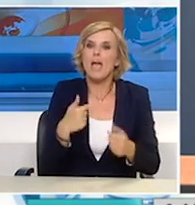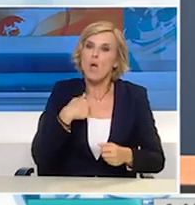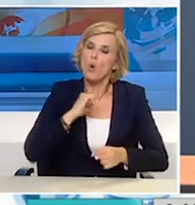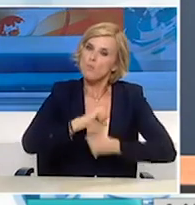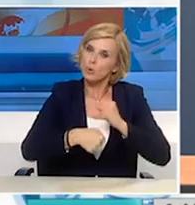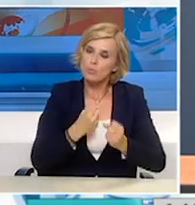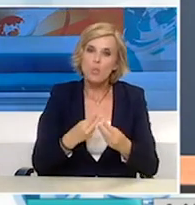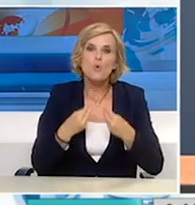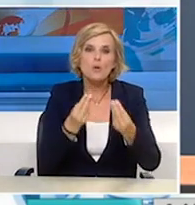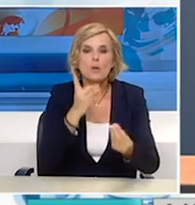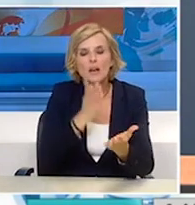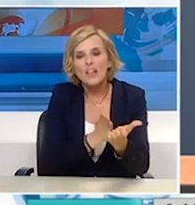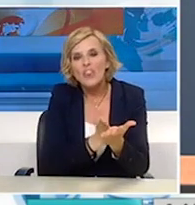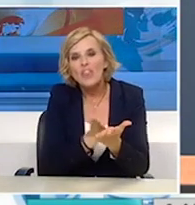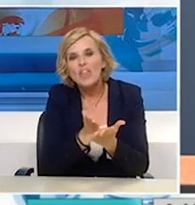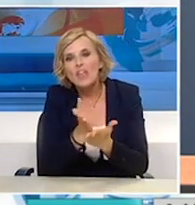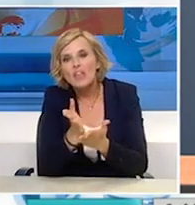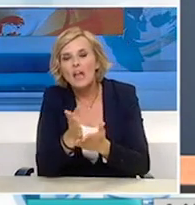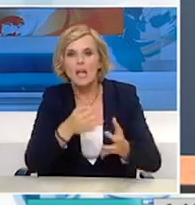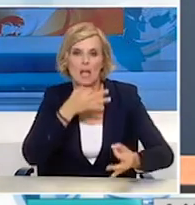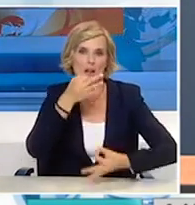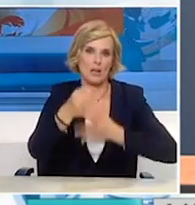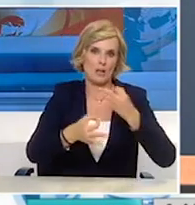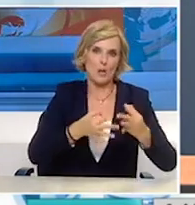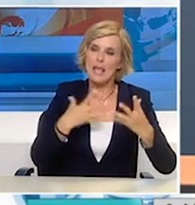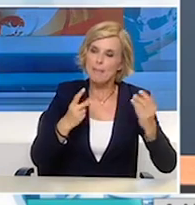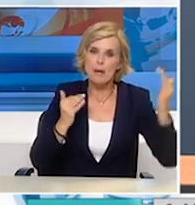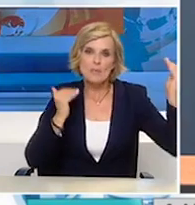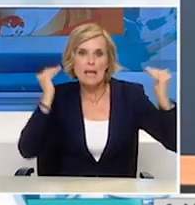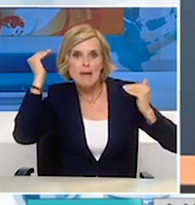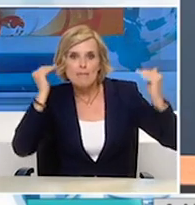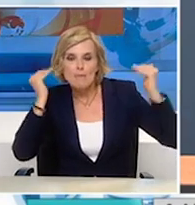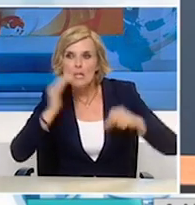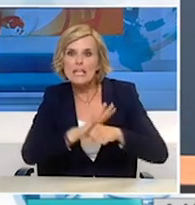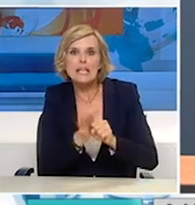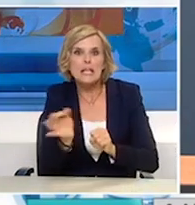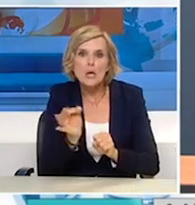επιστημονική στάση, μέσα σε κάποιες αβεβαιότητες που όλοι γνωρίζουμε ότι υπάρχουν σε σχέση με το νέο ιό.